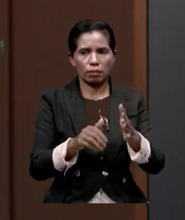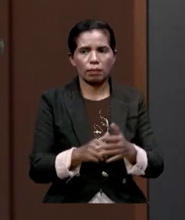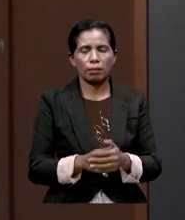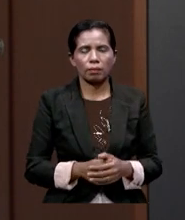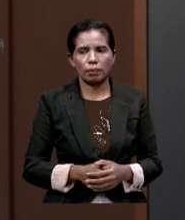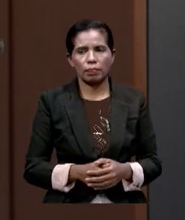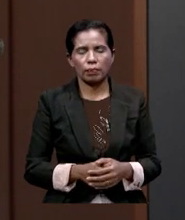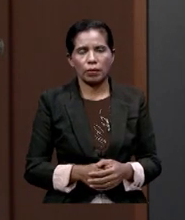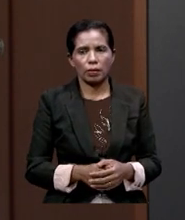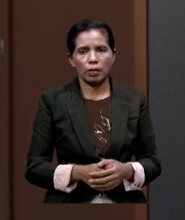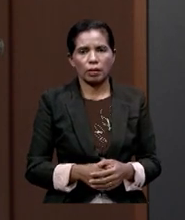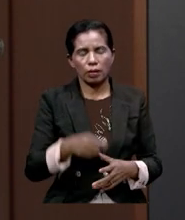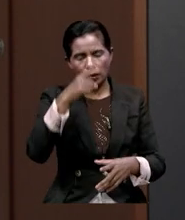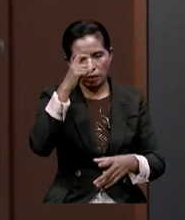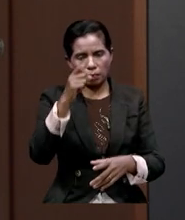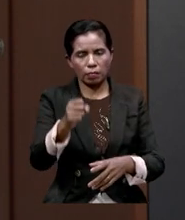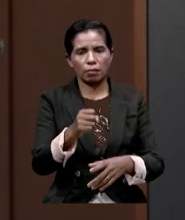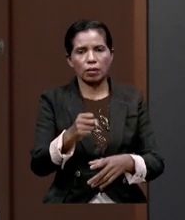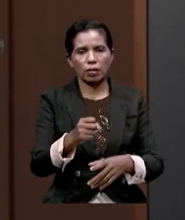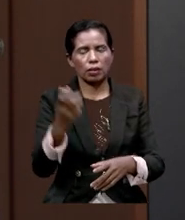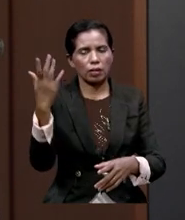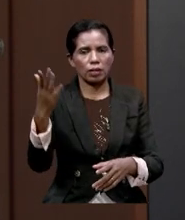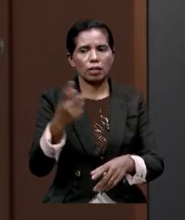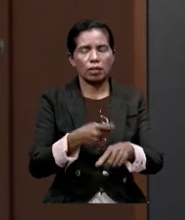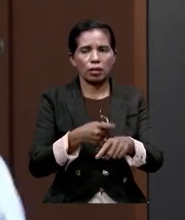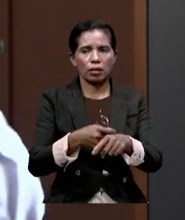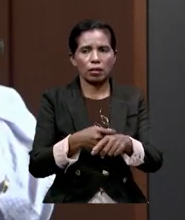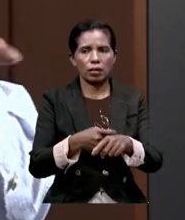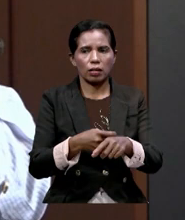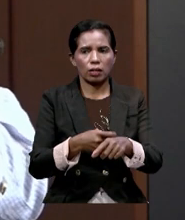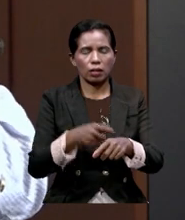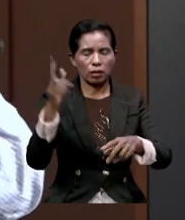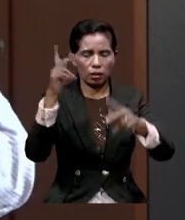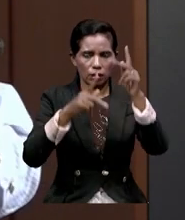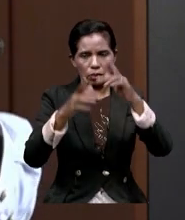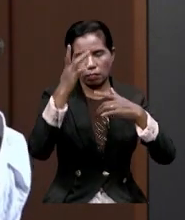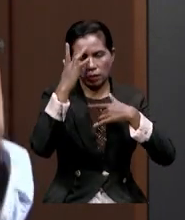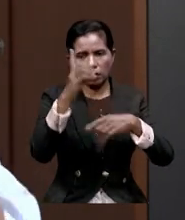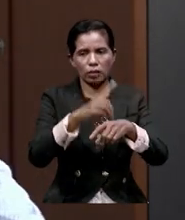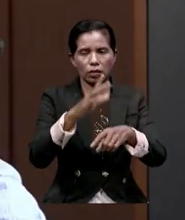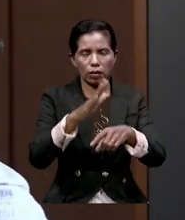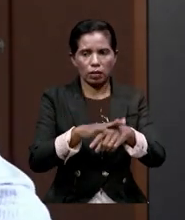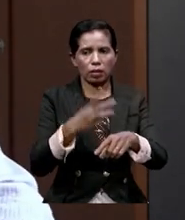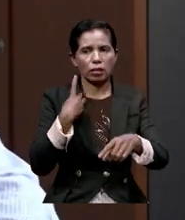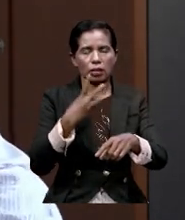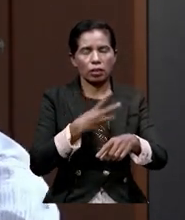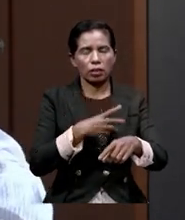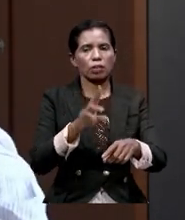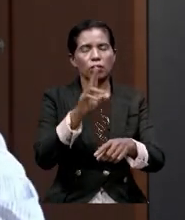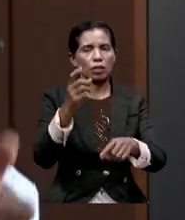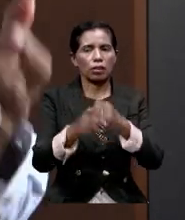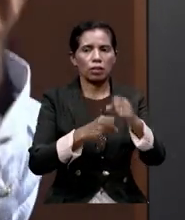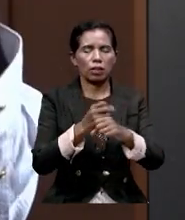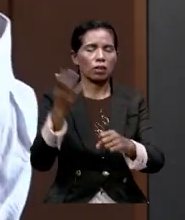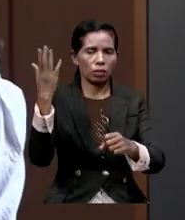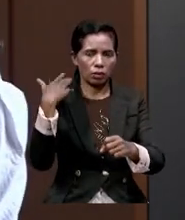reduce tuan tambah ho akuntesmento ita iskul ka kaju itu pemirsa masalah lebih kita kutis ya tinan kotuk mas tu kuandu